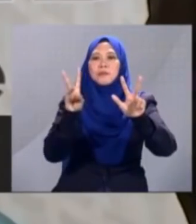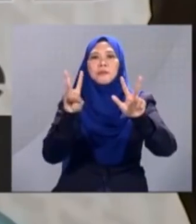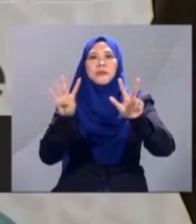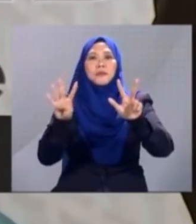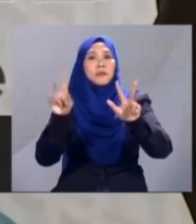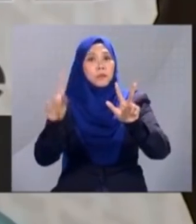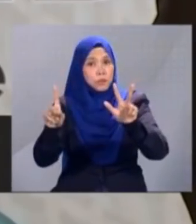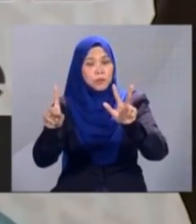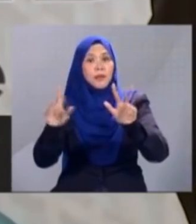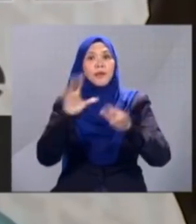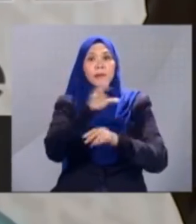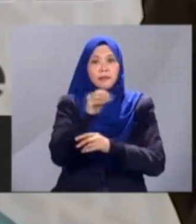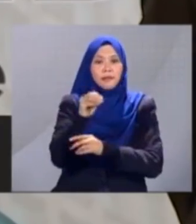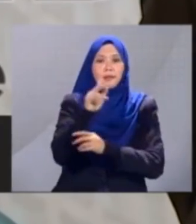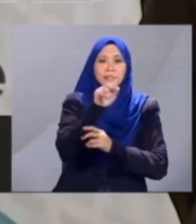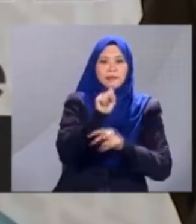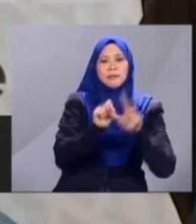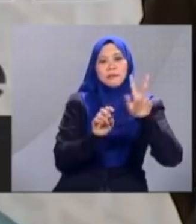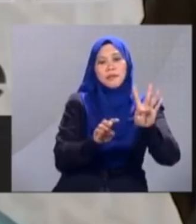3,641 dan kes